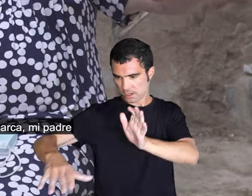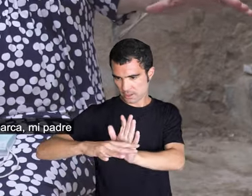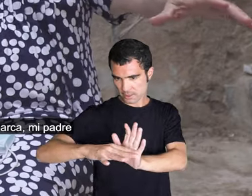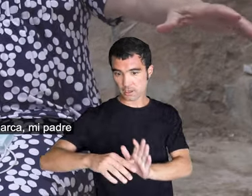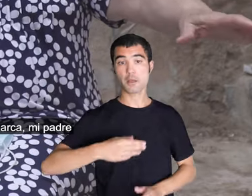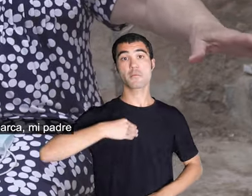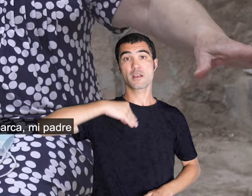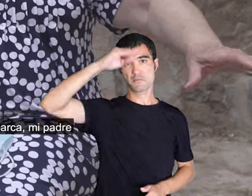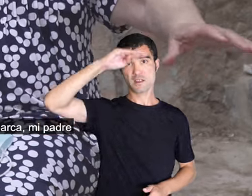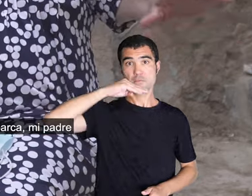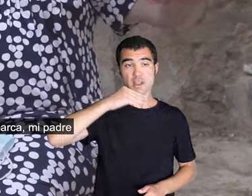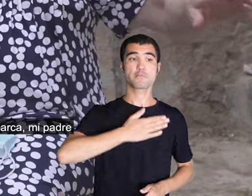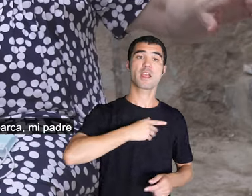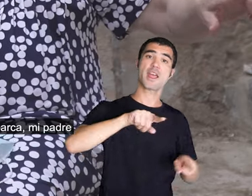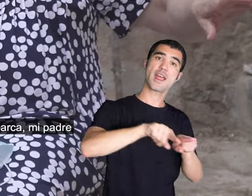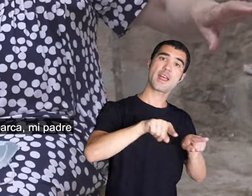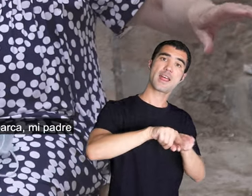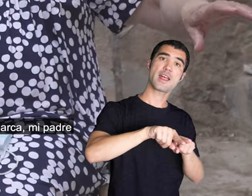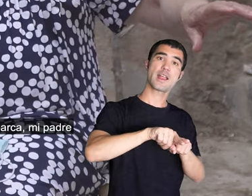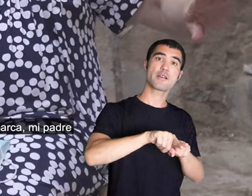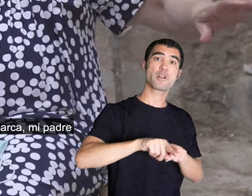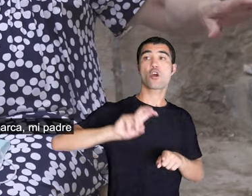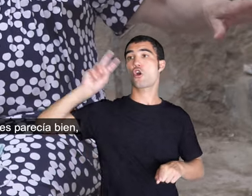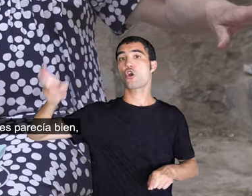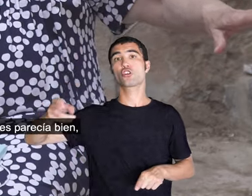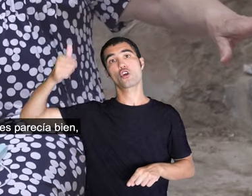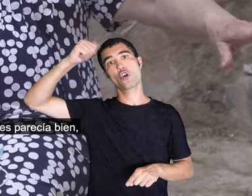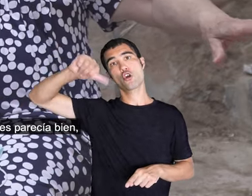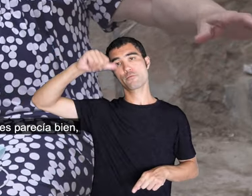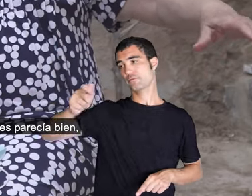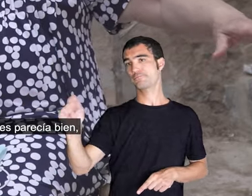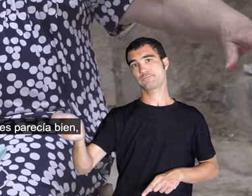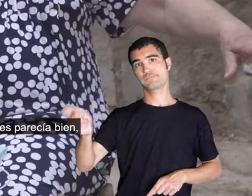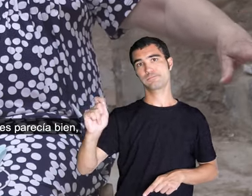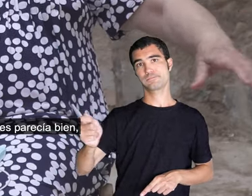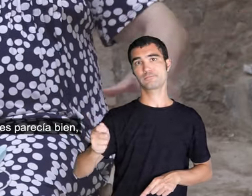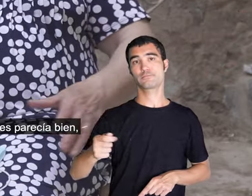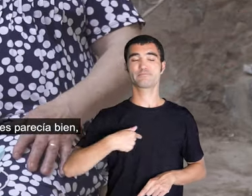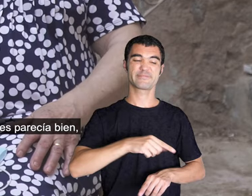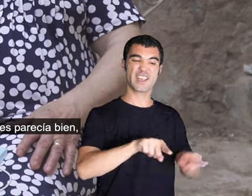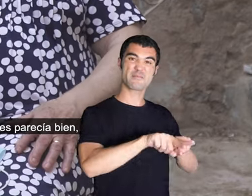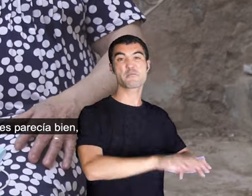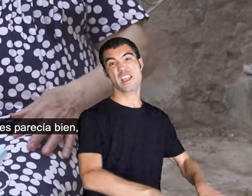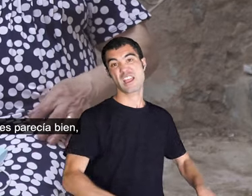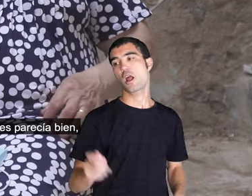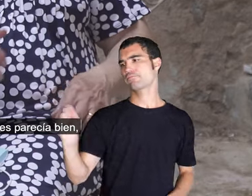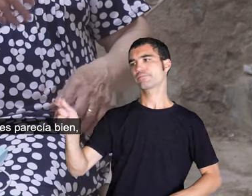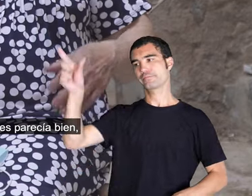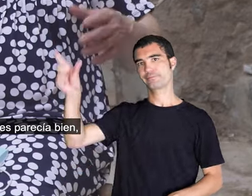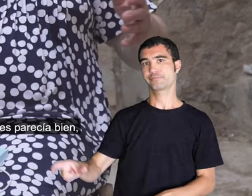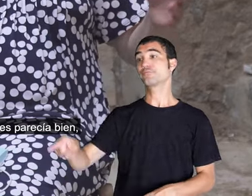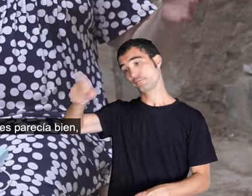amb un dels meus germans a un home que tenia. Tenia un home, quan els meus germans eren petits. I se n'anaven